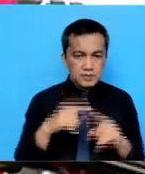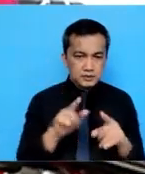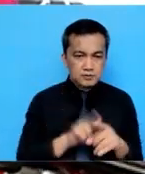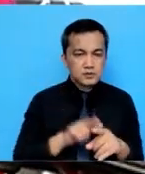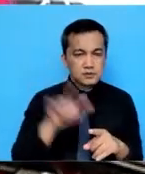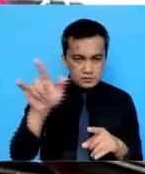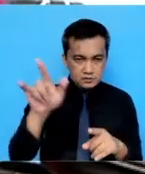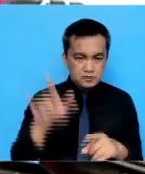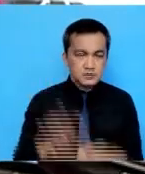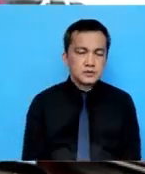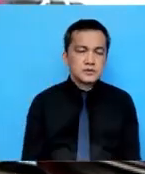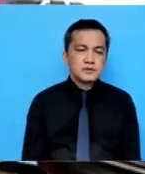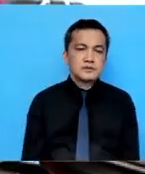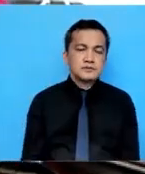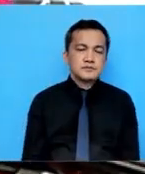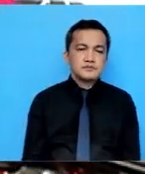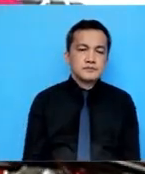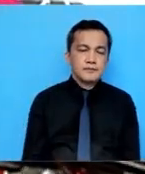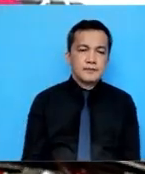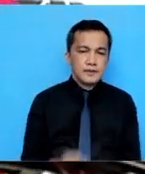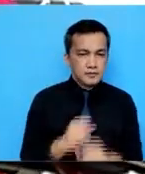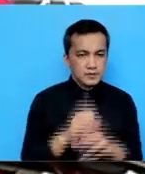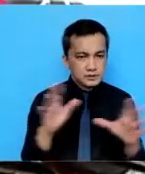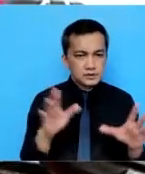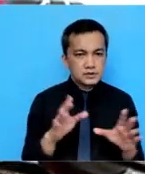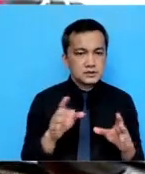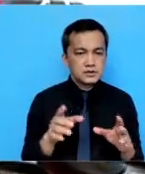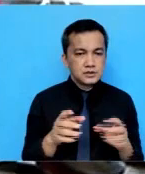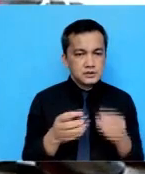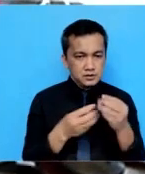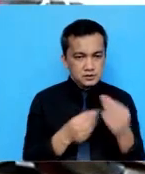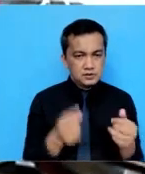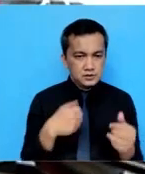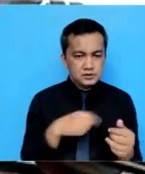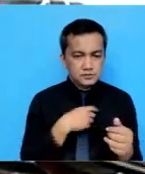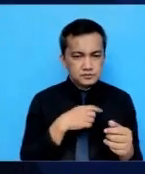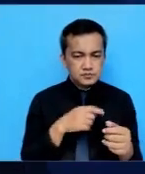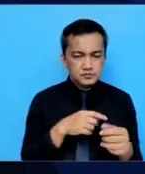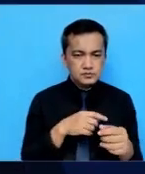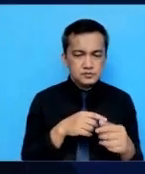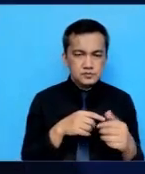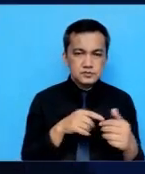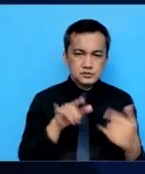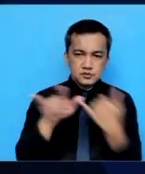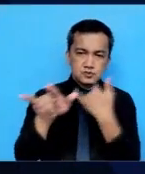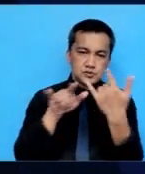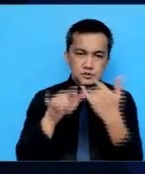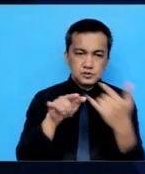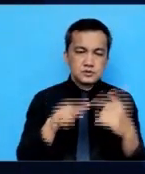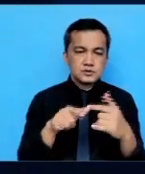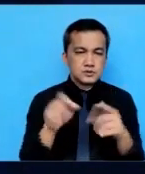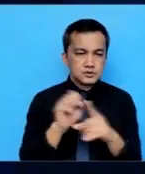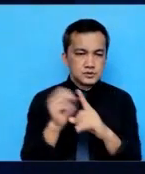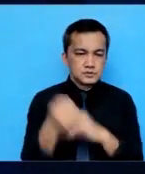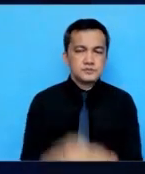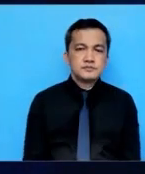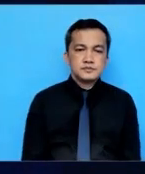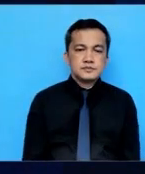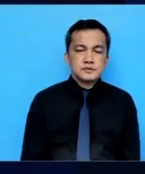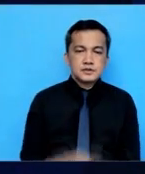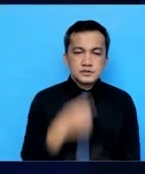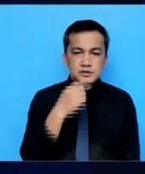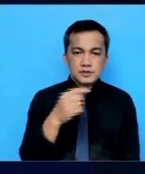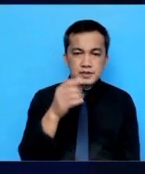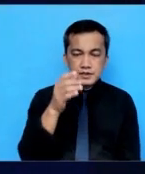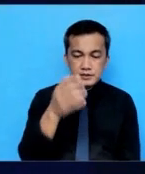sa mga tarmac. So imagine yun, ina-address din namin yung traffic situation na yun. Ayon naman sa Cebu Pacific, posible pang